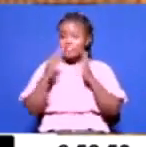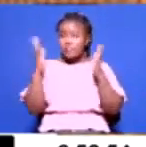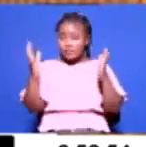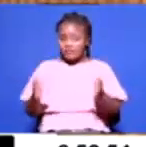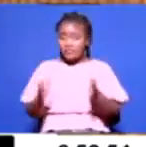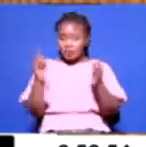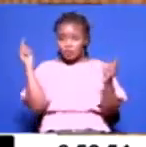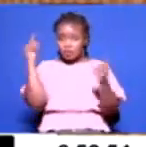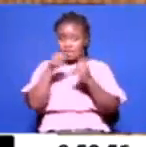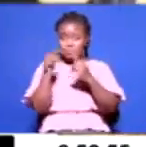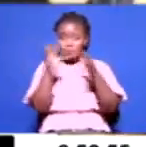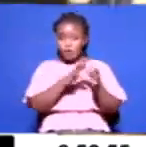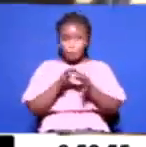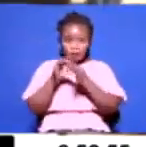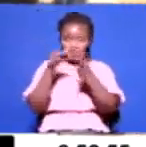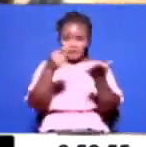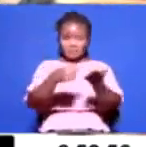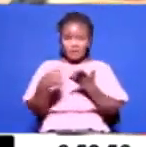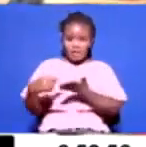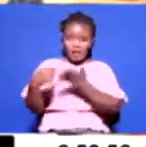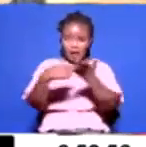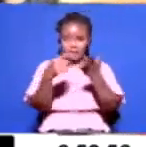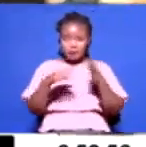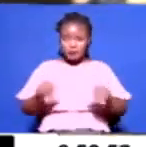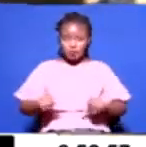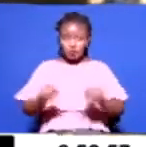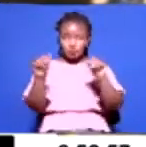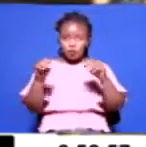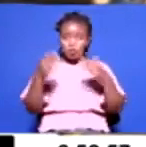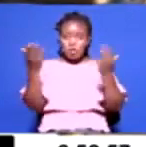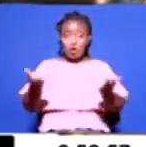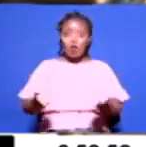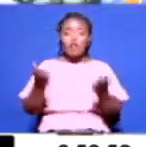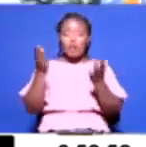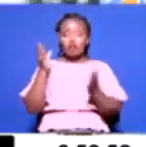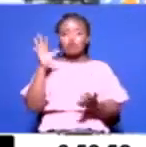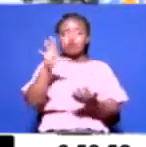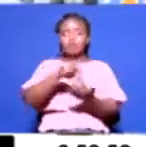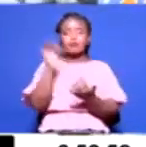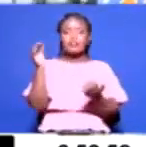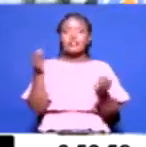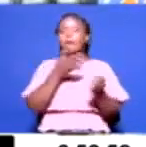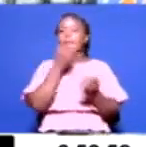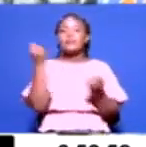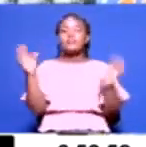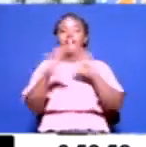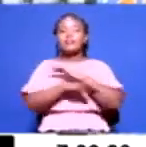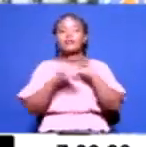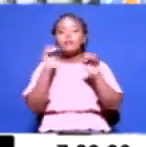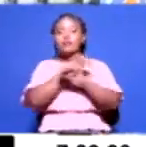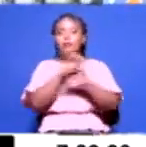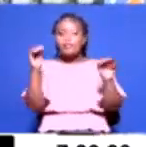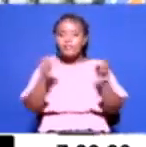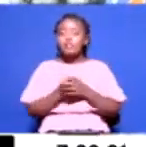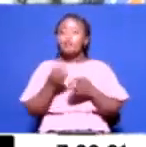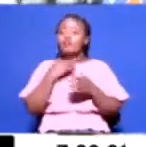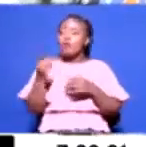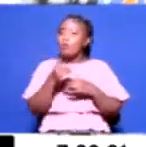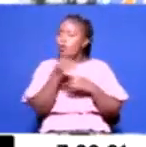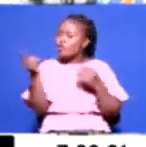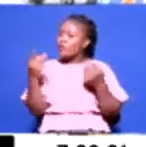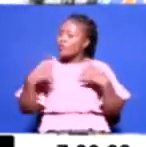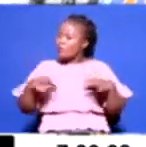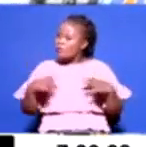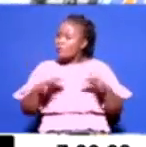muungano wanashauriana kuhusu jinsi ya kumteua mgombea mwenza afaaye. I want you guys to relax, okay? What